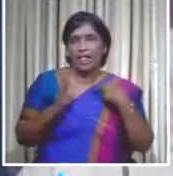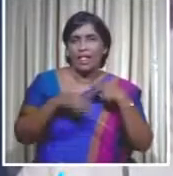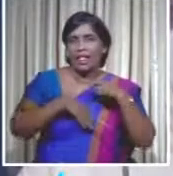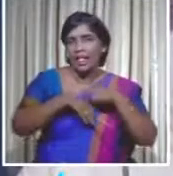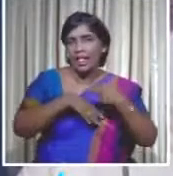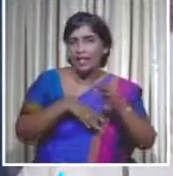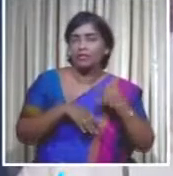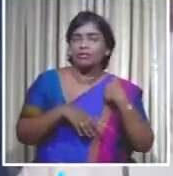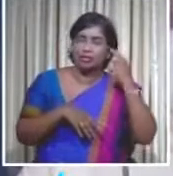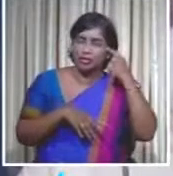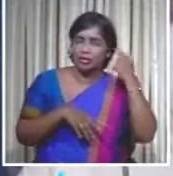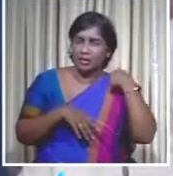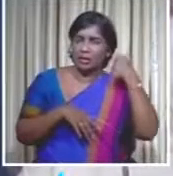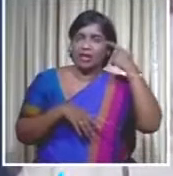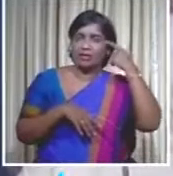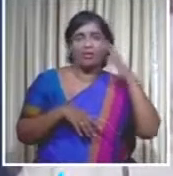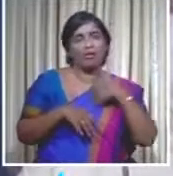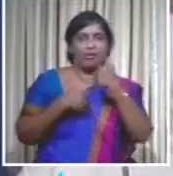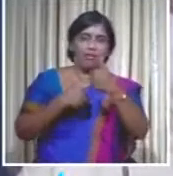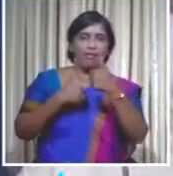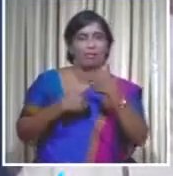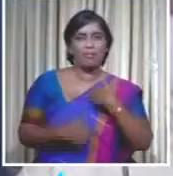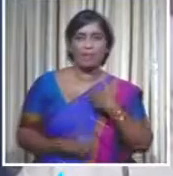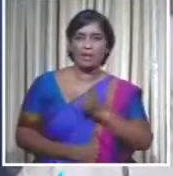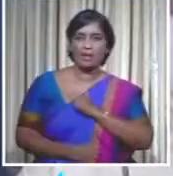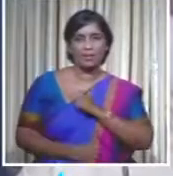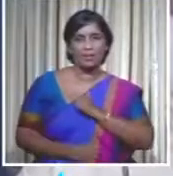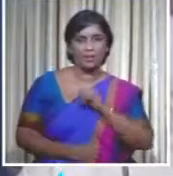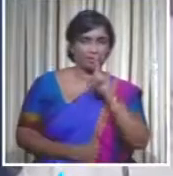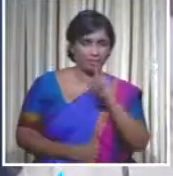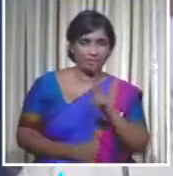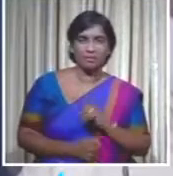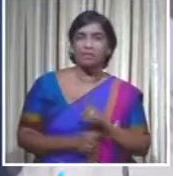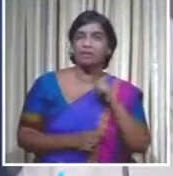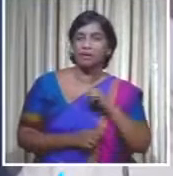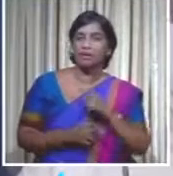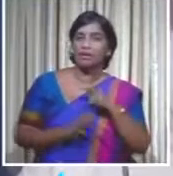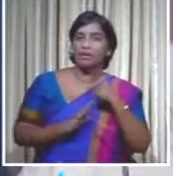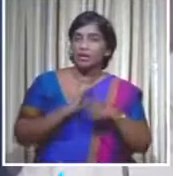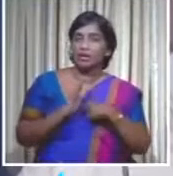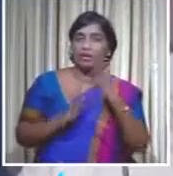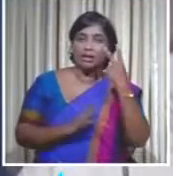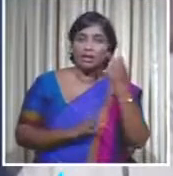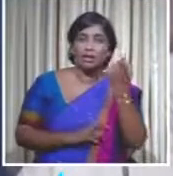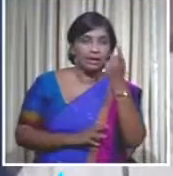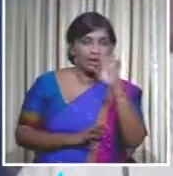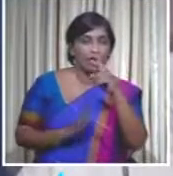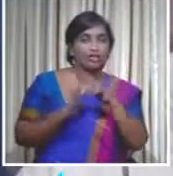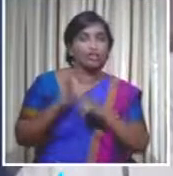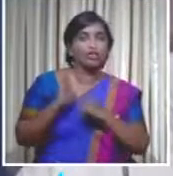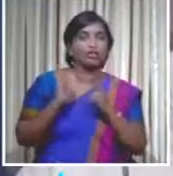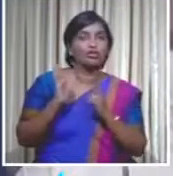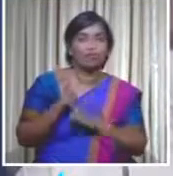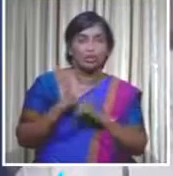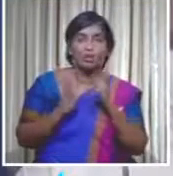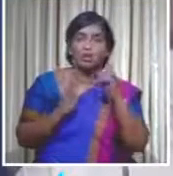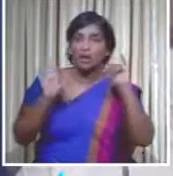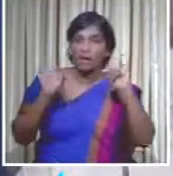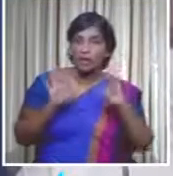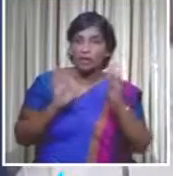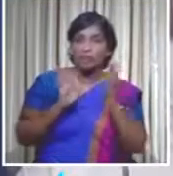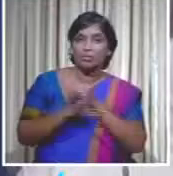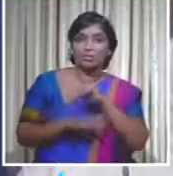निशाने कियला मम किवा हरी हरी सर मम कमती कियला मेक देशीय दिदास दाहतरे जूली मासे हायवेनी दिन